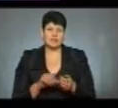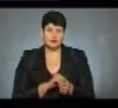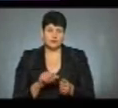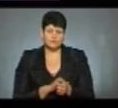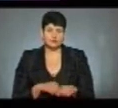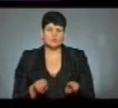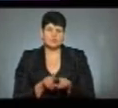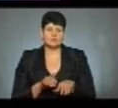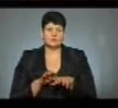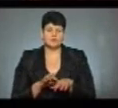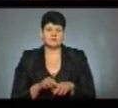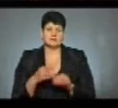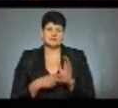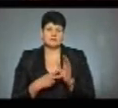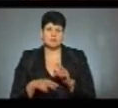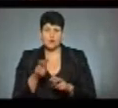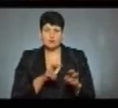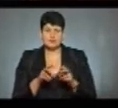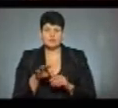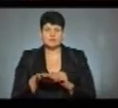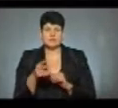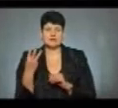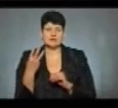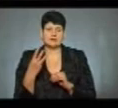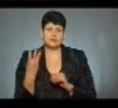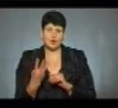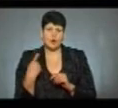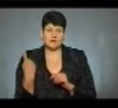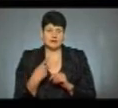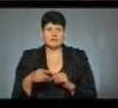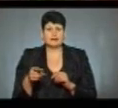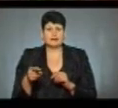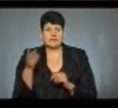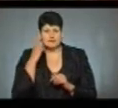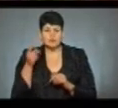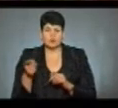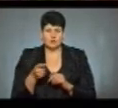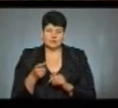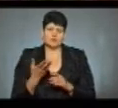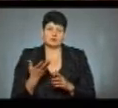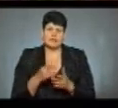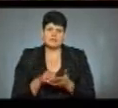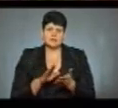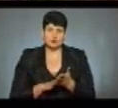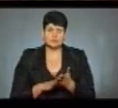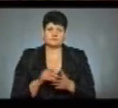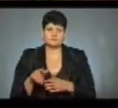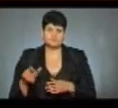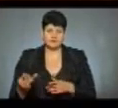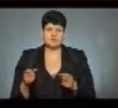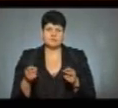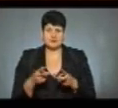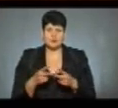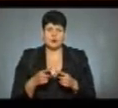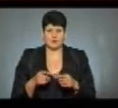провели 70 обшуків на території трьох областей – Тернопільської, Хмельницької і Київської, де зареєстровані підозрювані. У спецоперації взяли